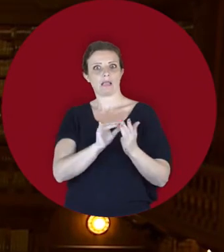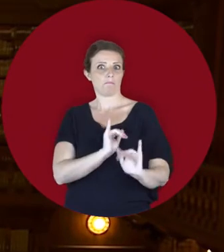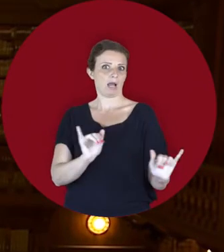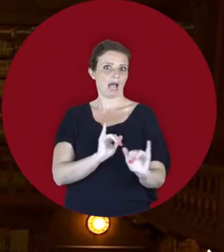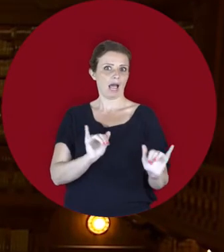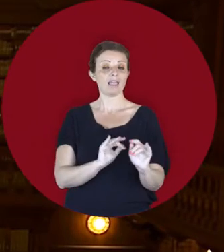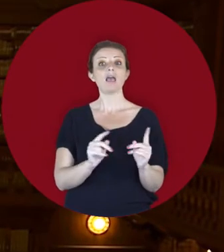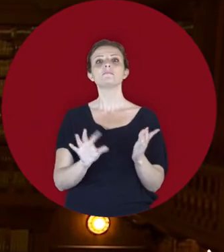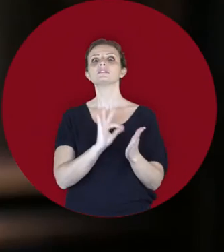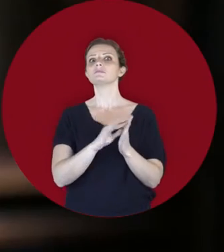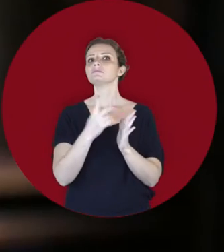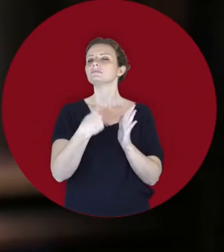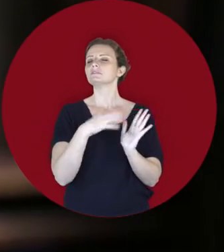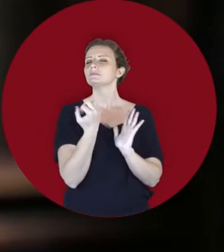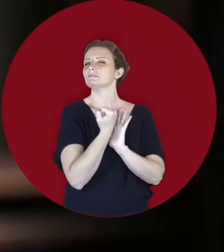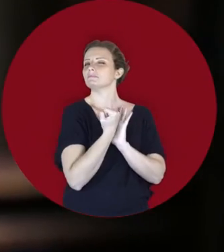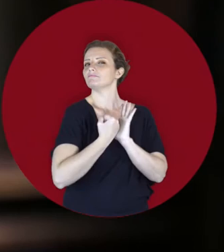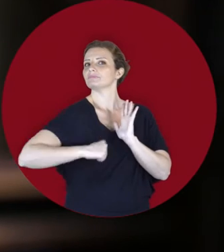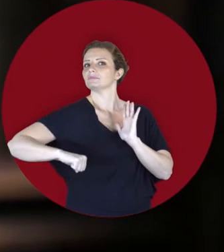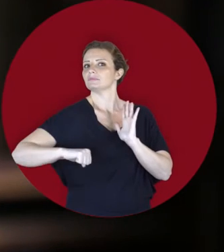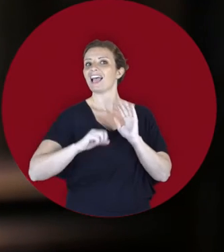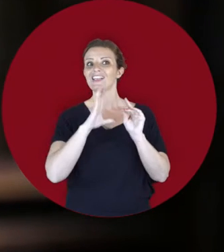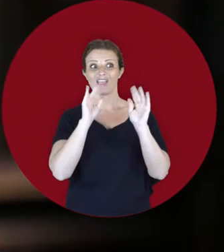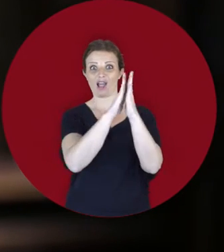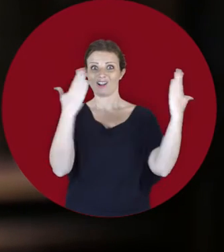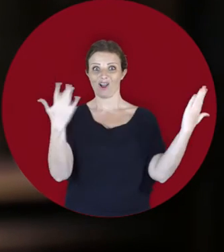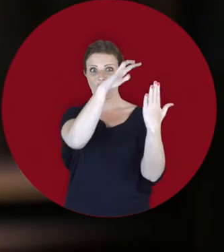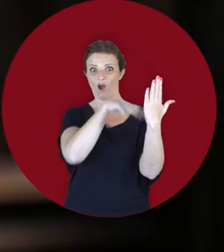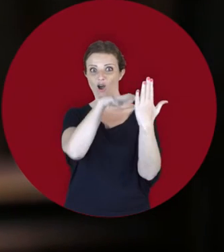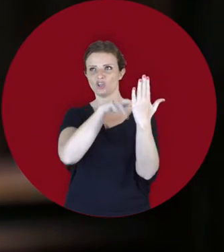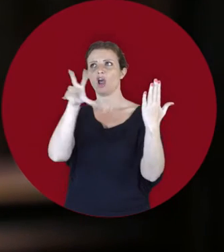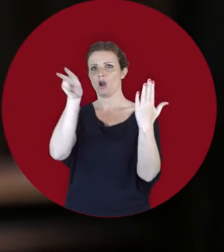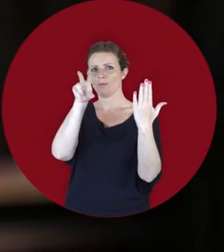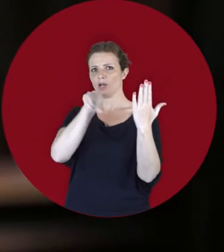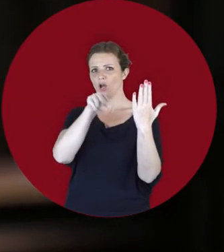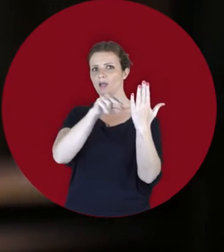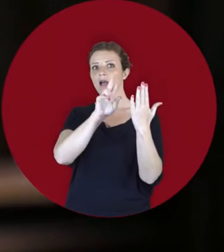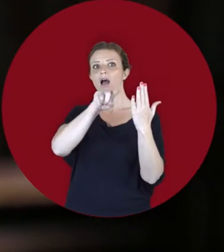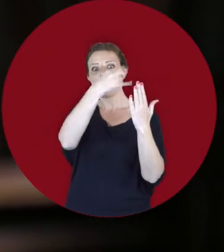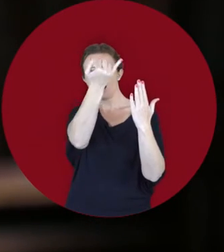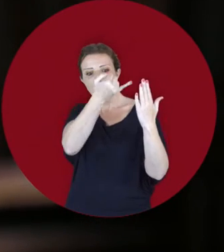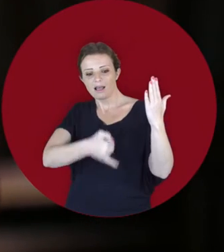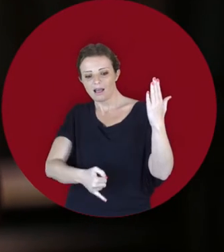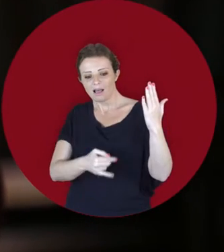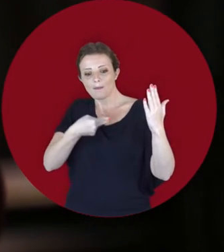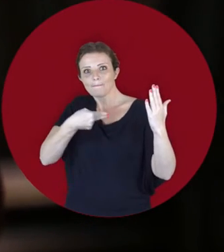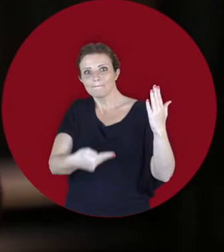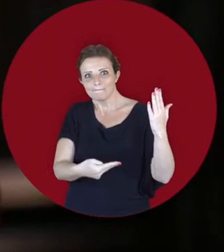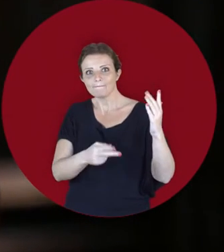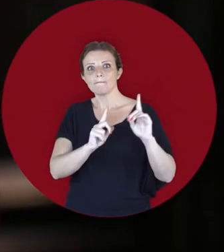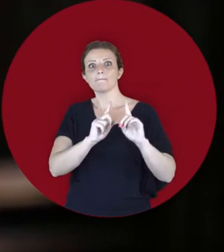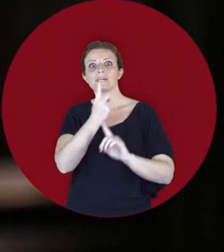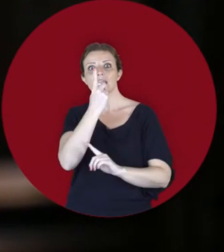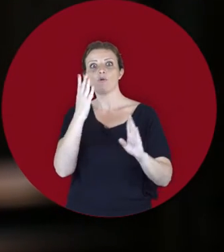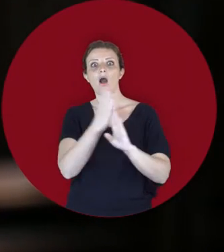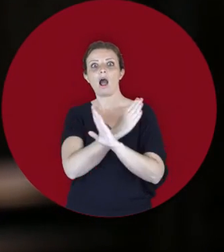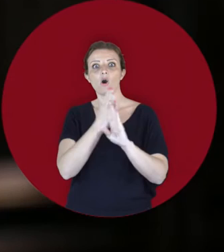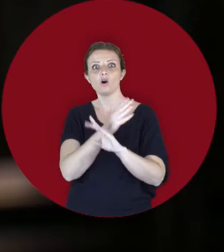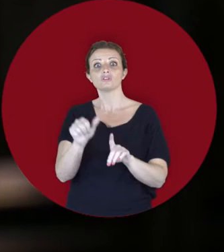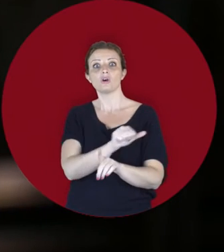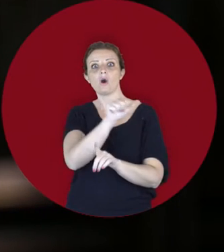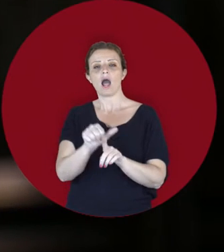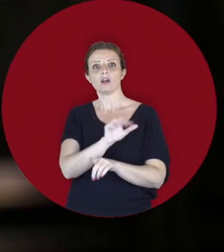quel giorno fa un'eccezione e scrive sotto a quel codice che ha copiato, scrive 1 agosto